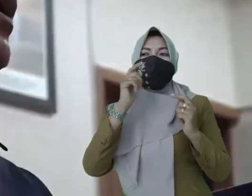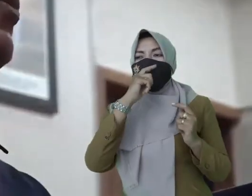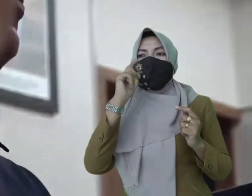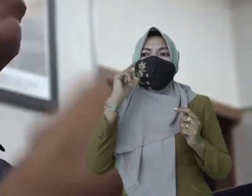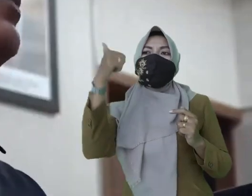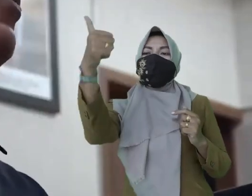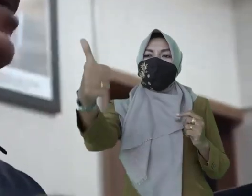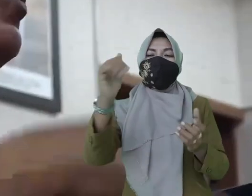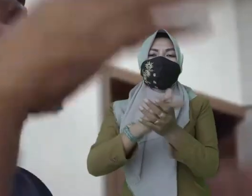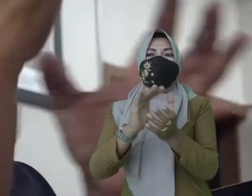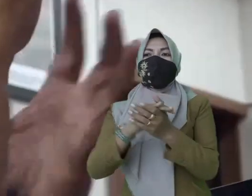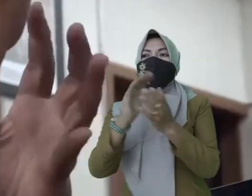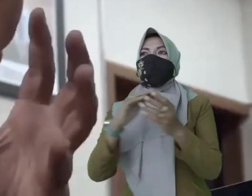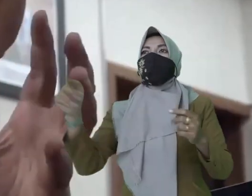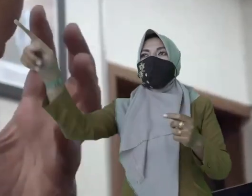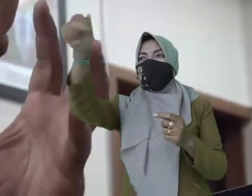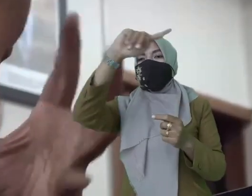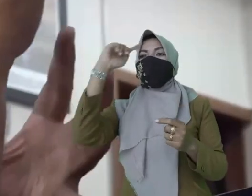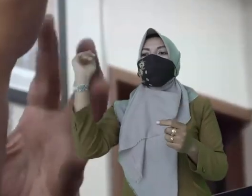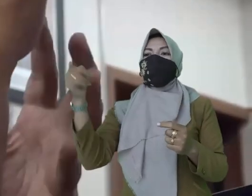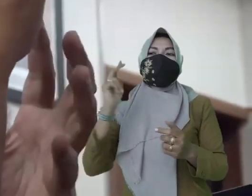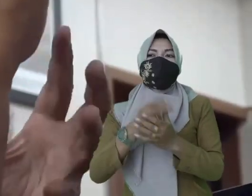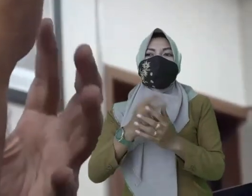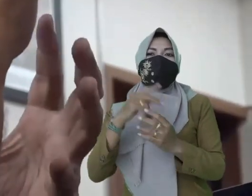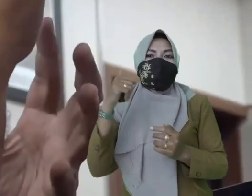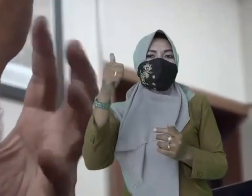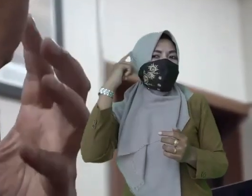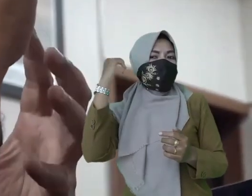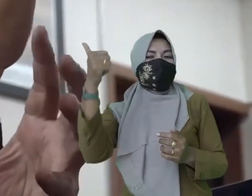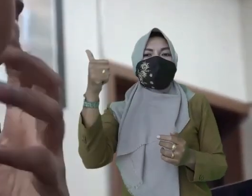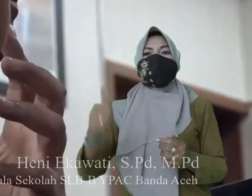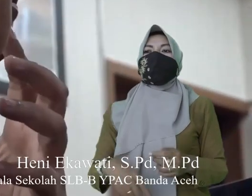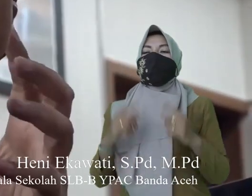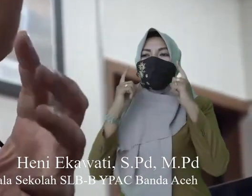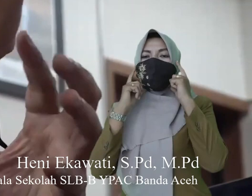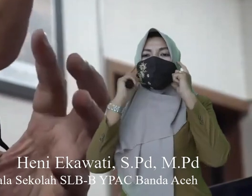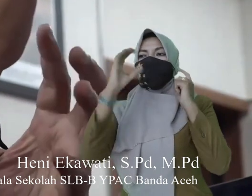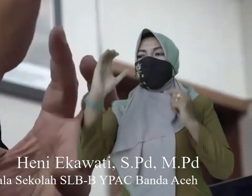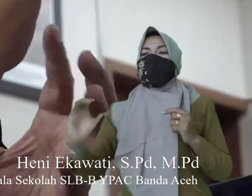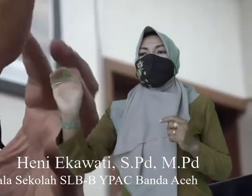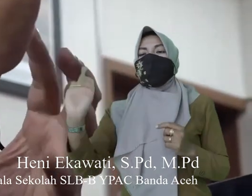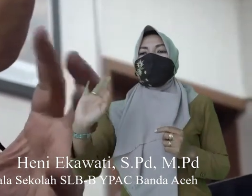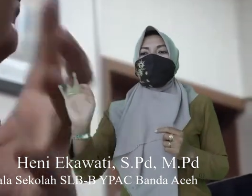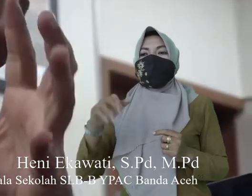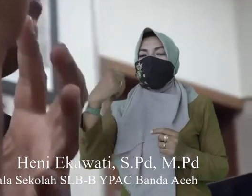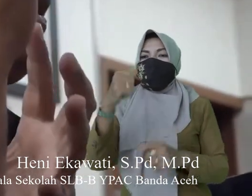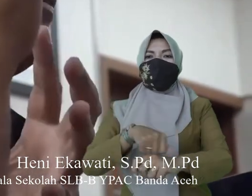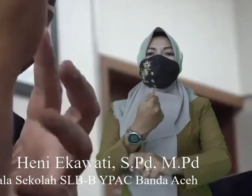Orang tuanya pun, oh hebat sekolah, semua sekolah sekarang sudah mengetahui gurunya hebat-hebat, pinter-pinter. Bisa